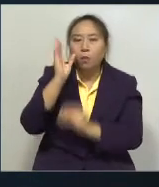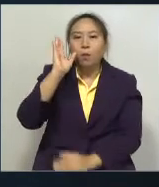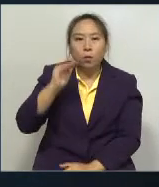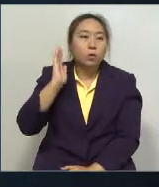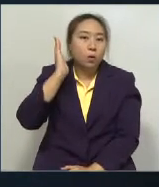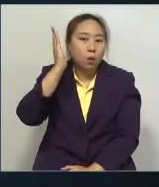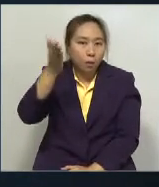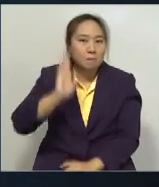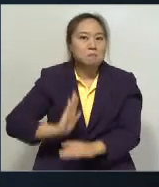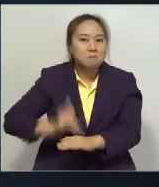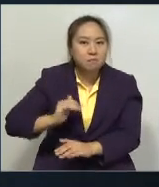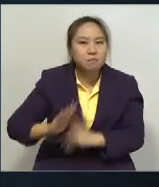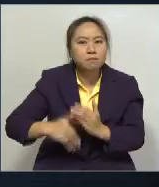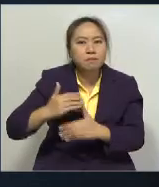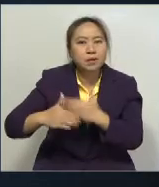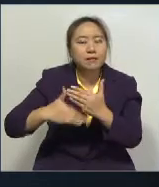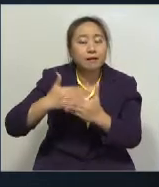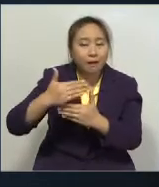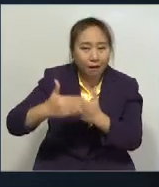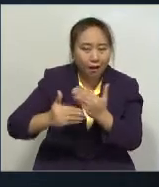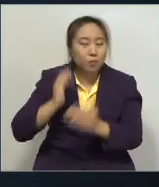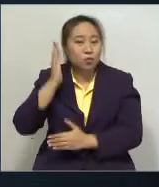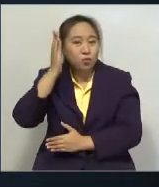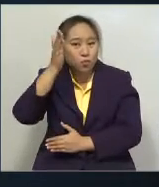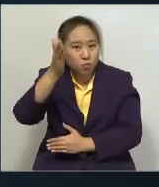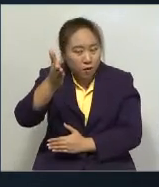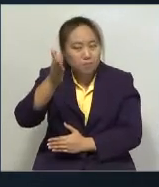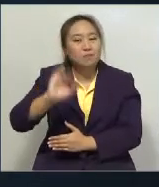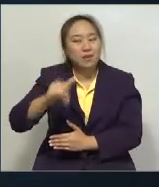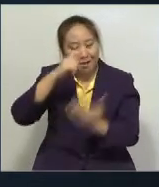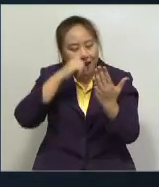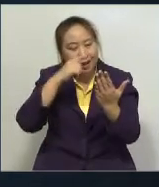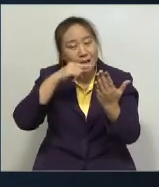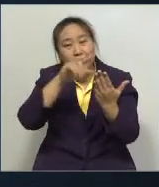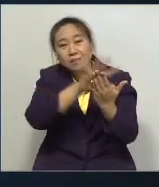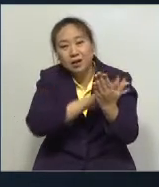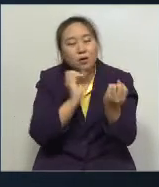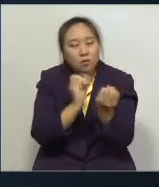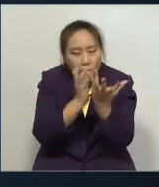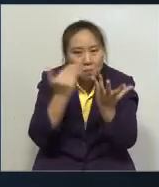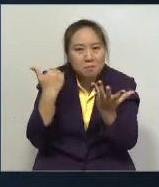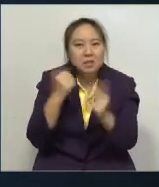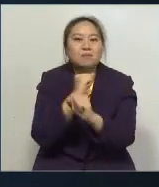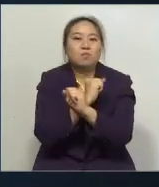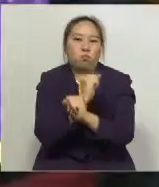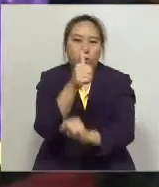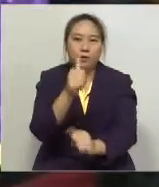ารถเพื่อที่จะรองรับอุบัติภัยในประเทศเราของไปในอนาคต